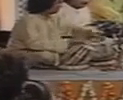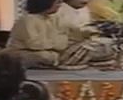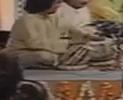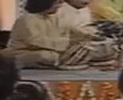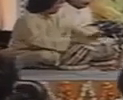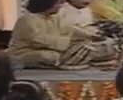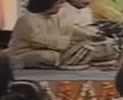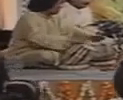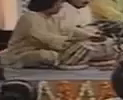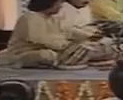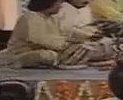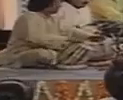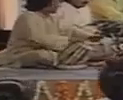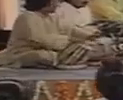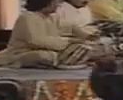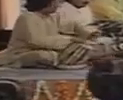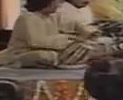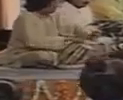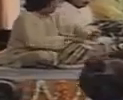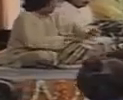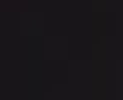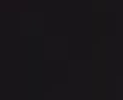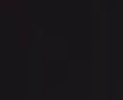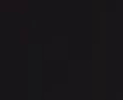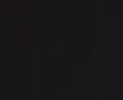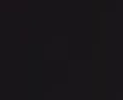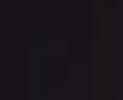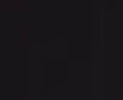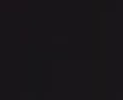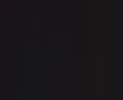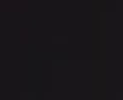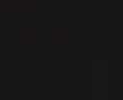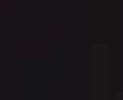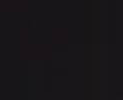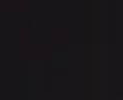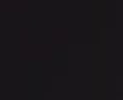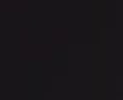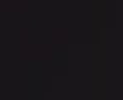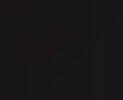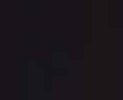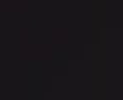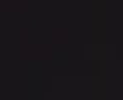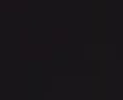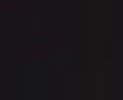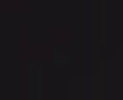मितवा मान नहीं, मितवा मितवा